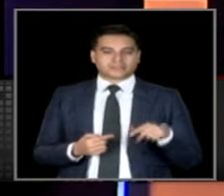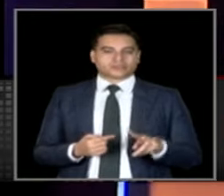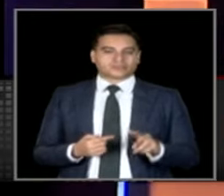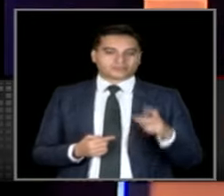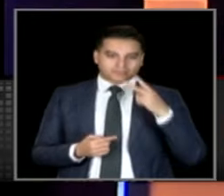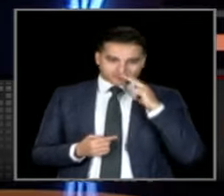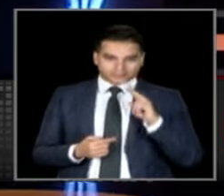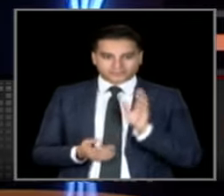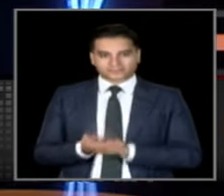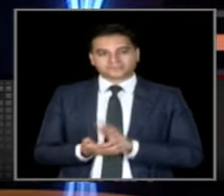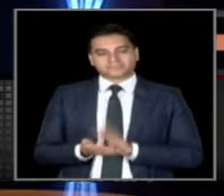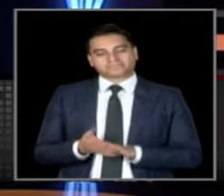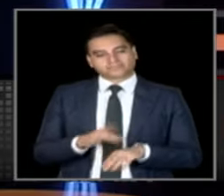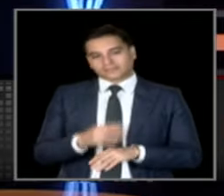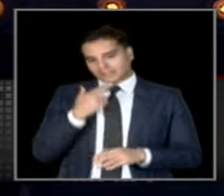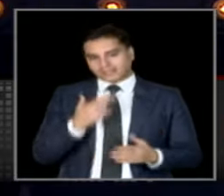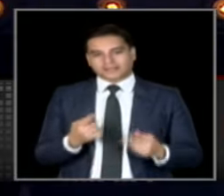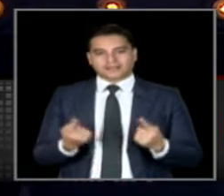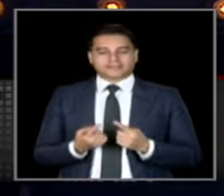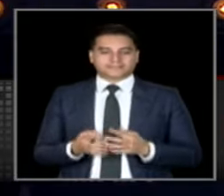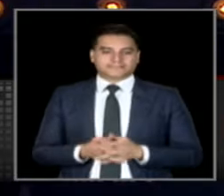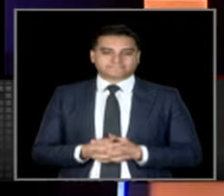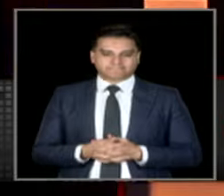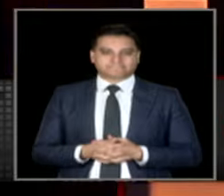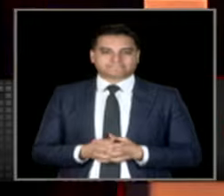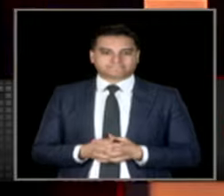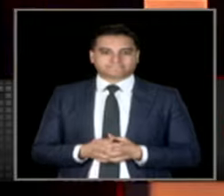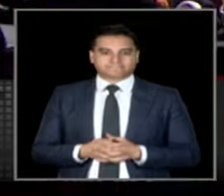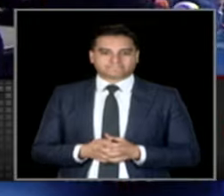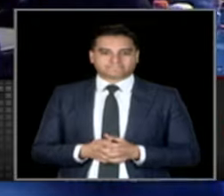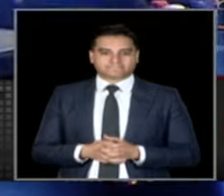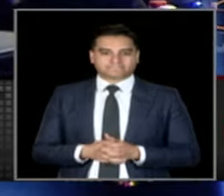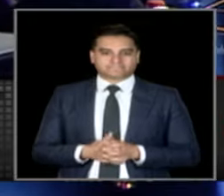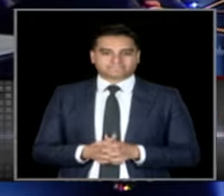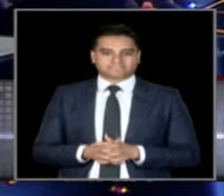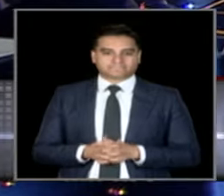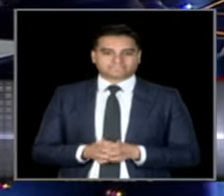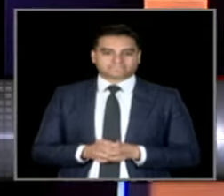3474. هارد لك يا ربيع، إجابة خاطئة.